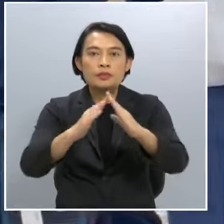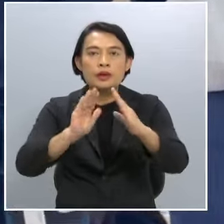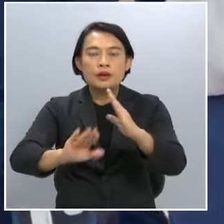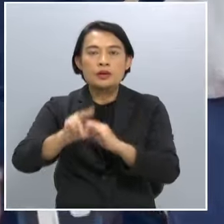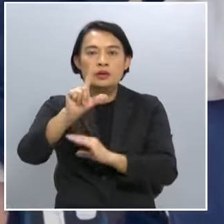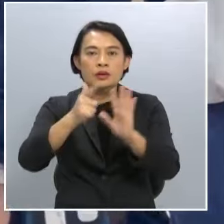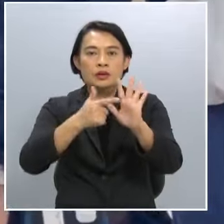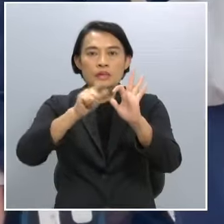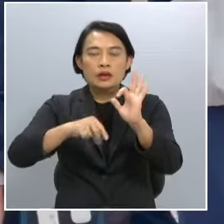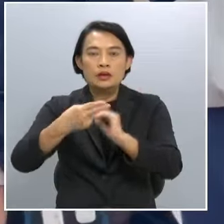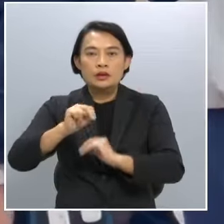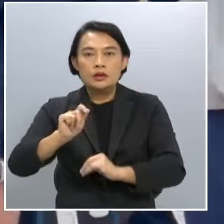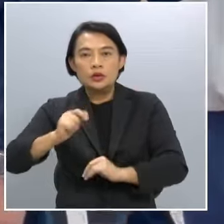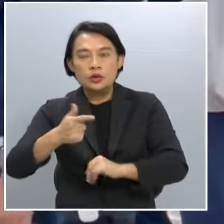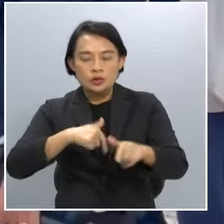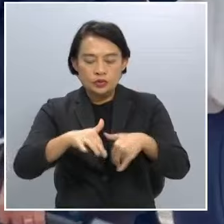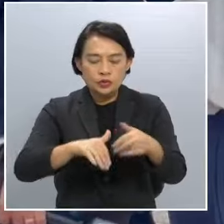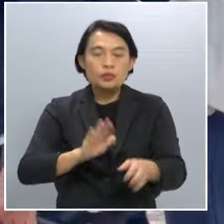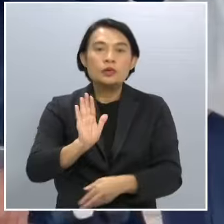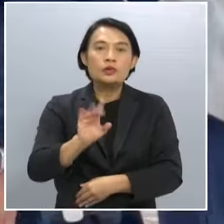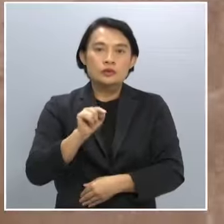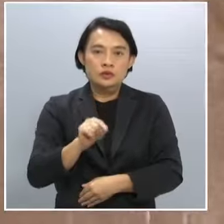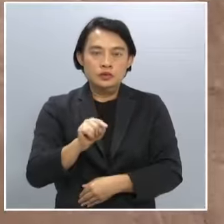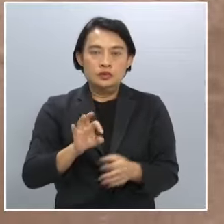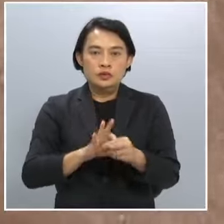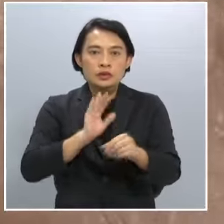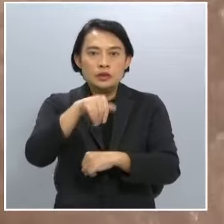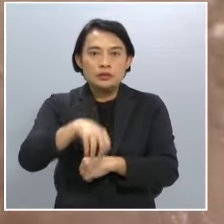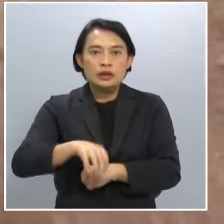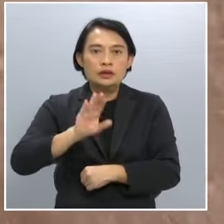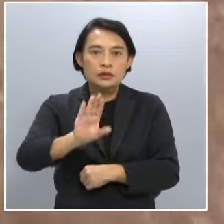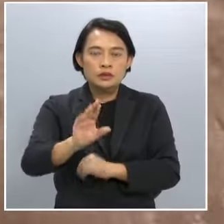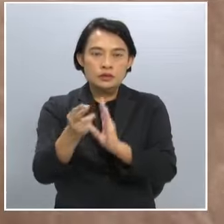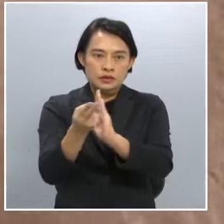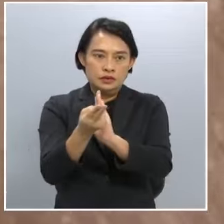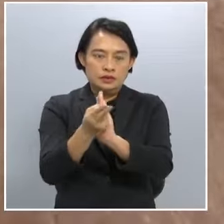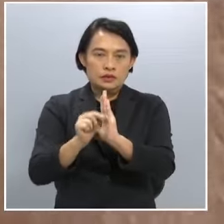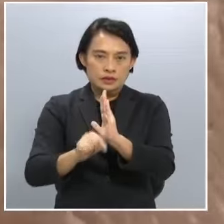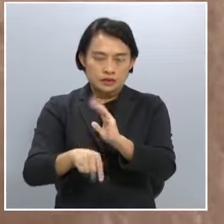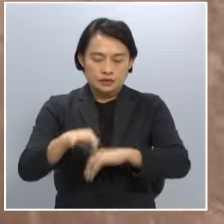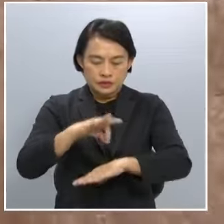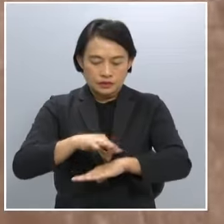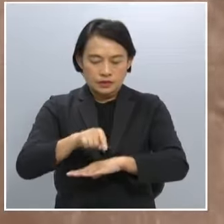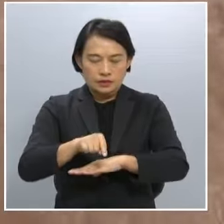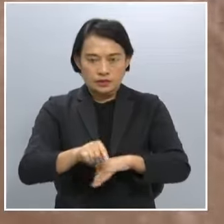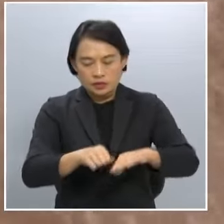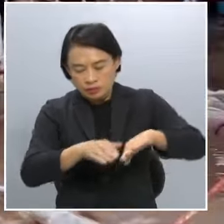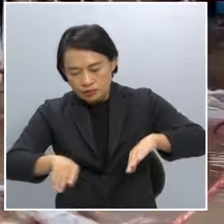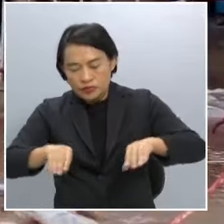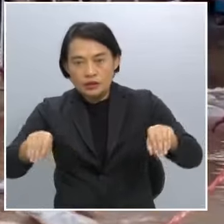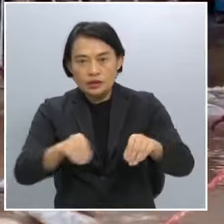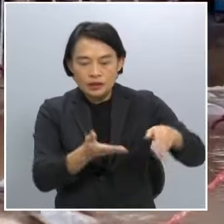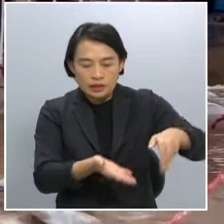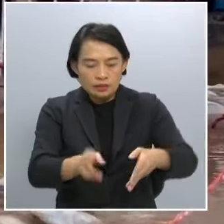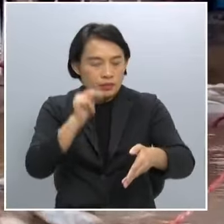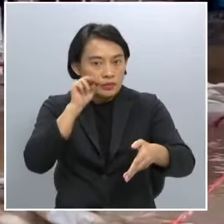ะครับชุมชนวัดธาตุเขตเทศบาลเมืองหนองคายซึ่งตรงจุดนั้นเนี่ยนะฮะเป็นจุดที่ต่ำที่สุดริมแม่น้ำโขง